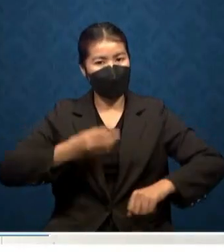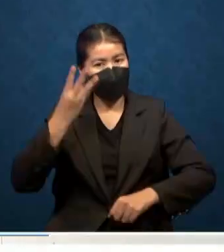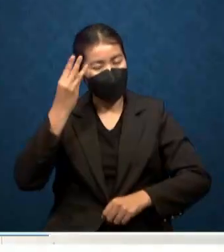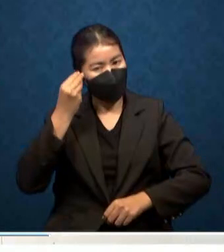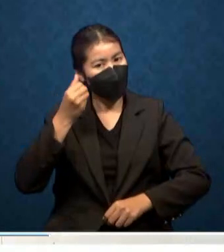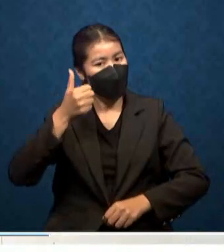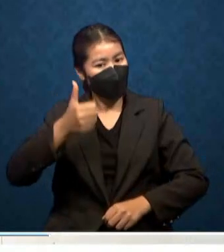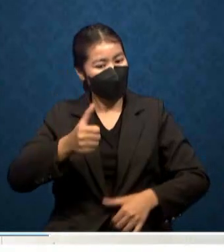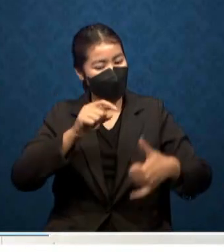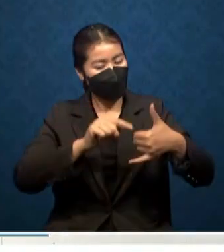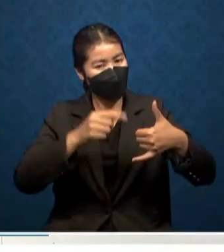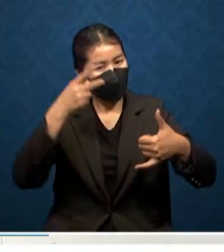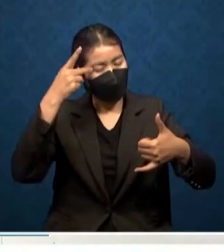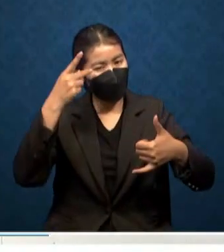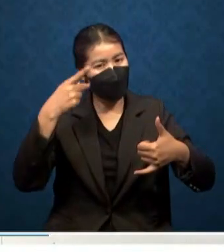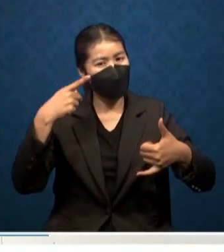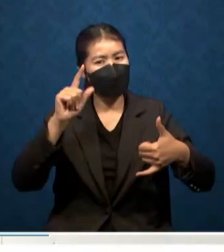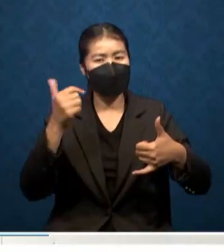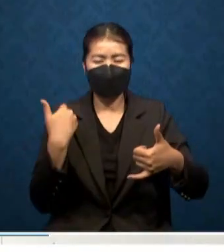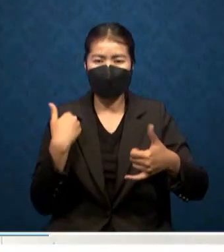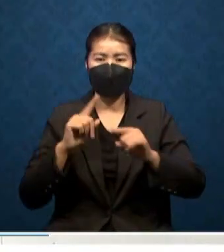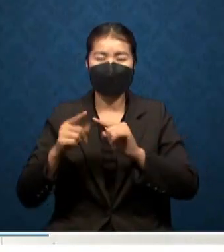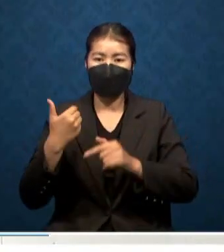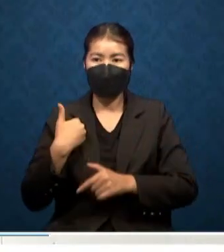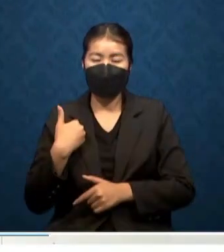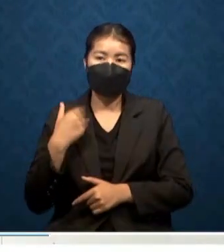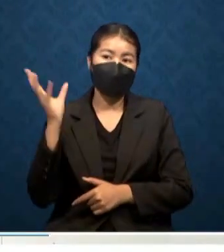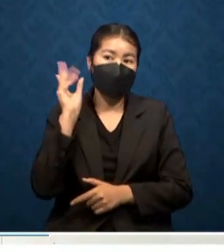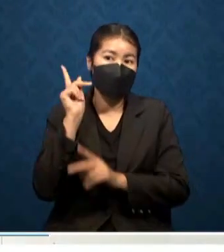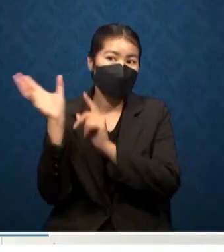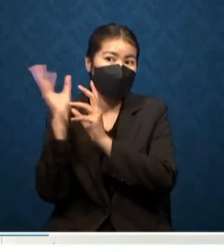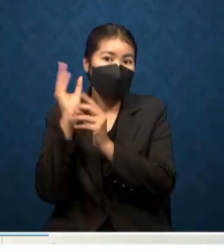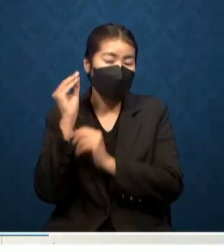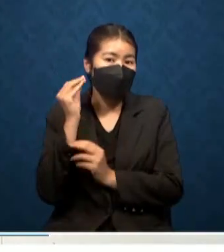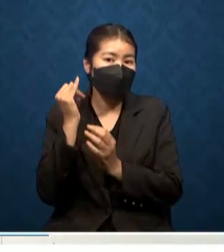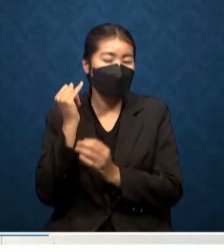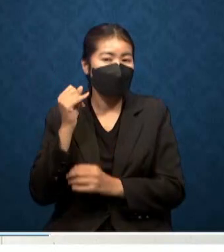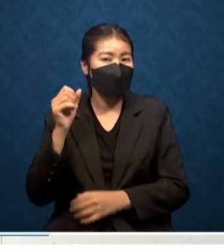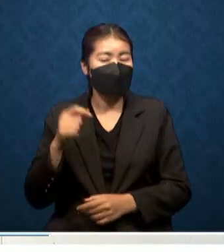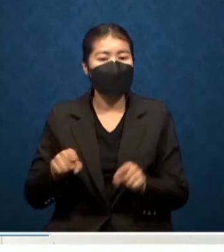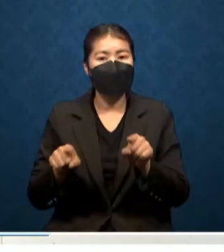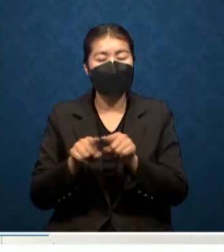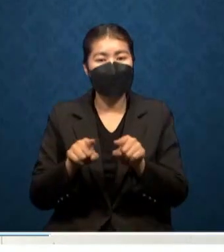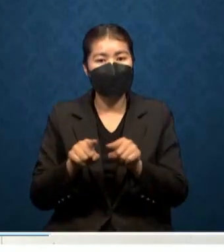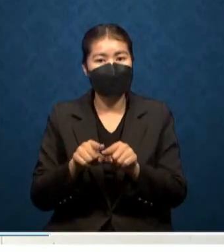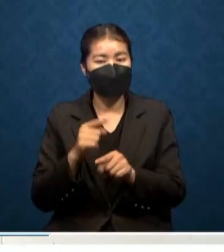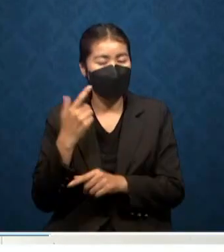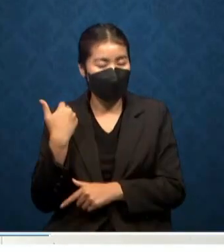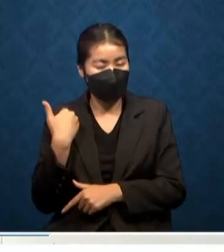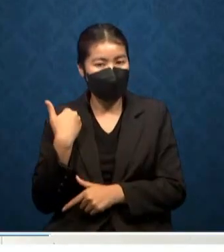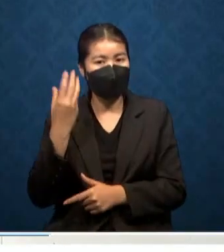ความรู้มีความเข้าใจนะครับแล้วก็ไม่เชื่ออะไรง่ายๆนะครับตามสื่อโซเชียลนั้นก็มีไม่น้อย